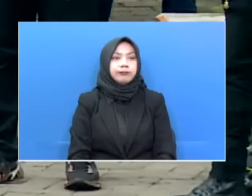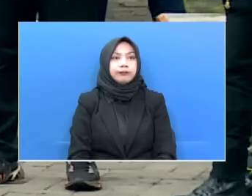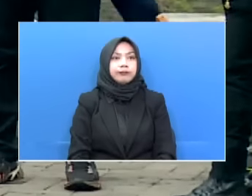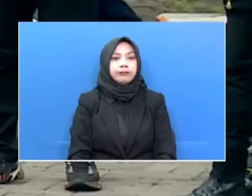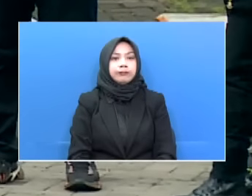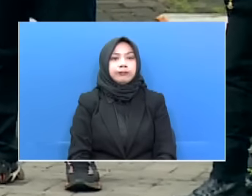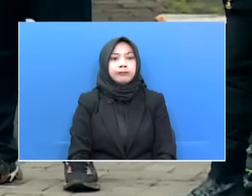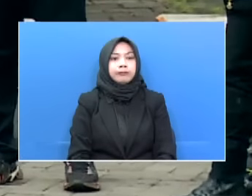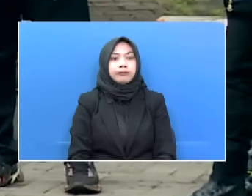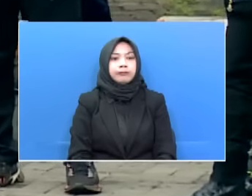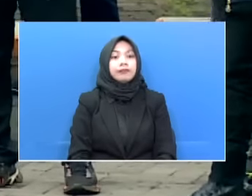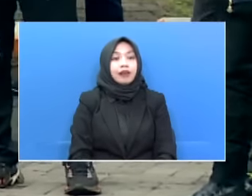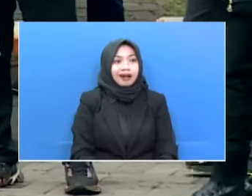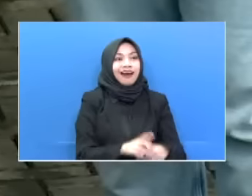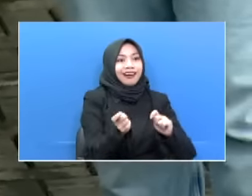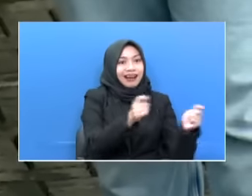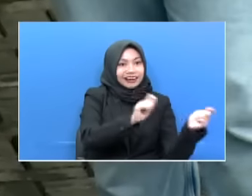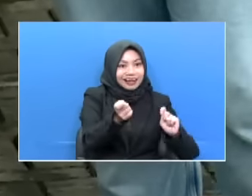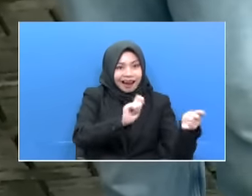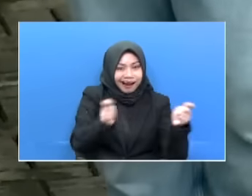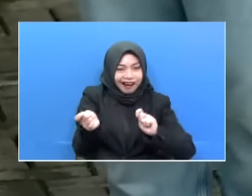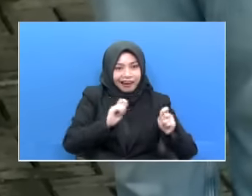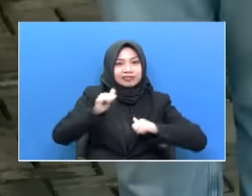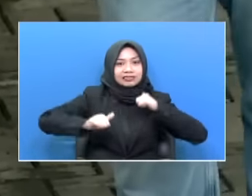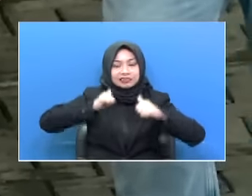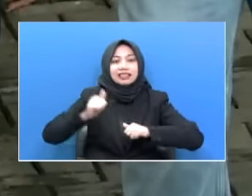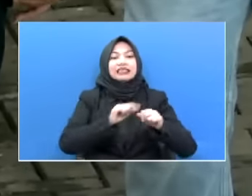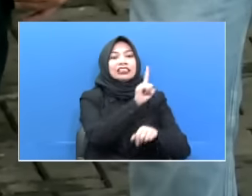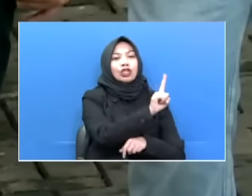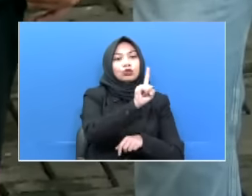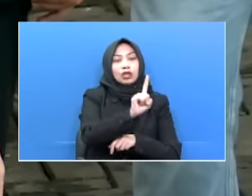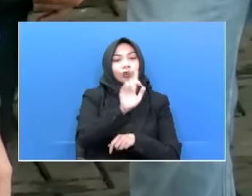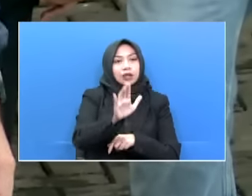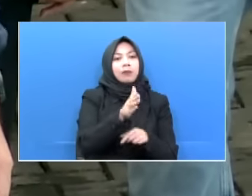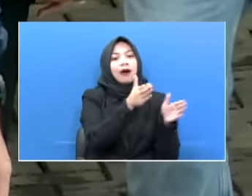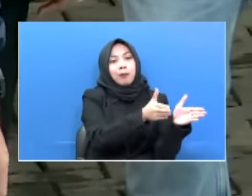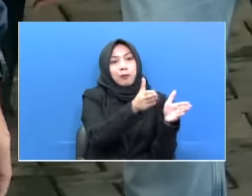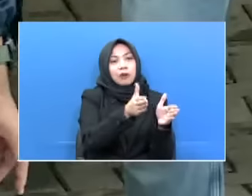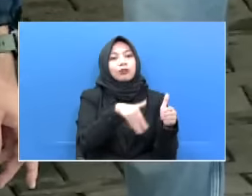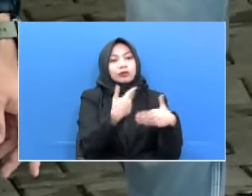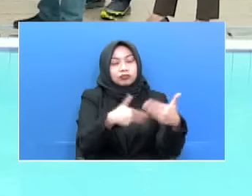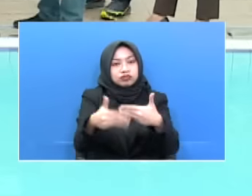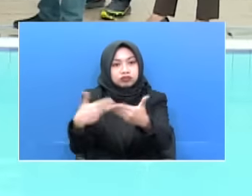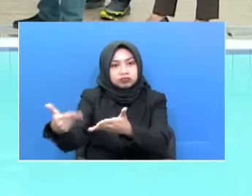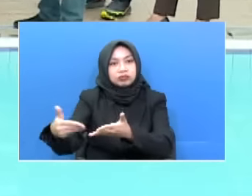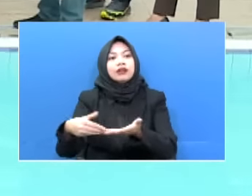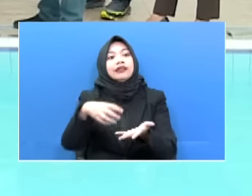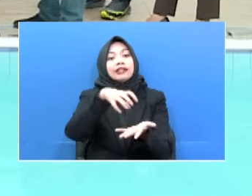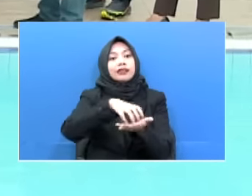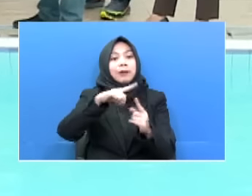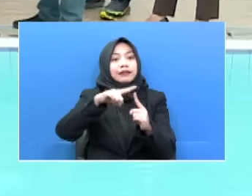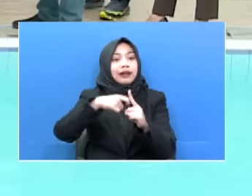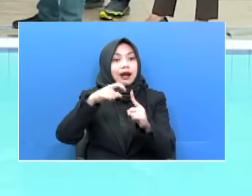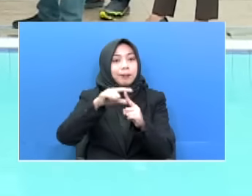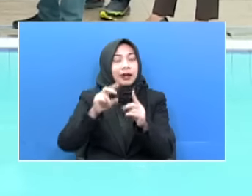putrinya total saudara ada 115 adegan di dua lokasi rekonstruksi pembunuhan Dante polisi bahkan kini